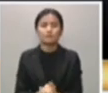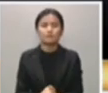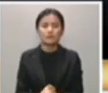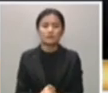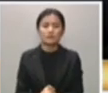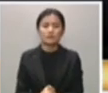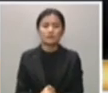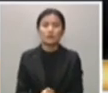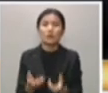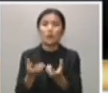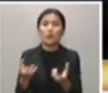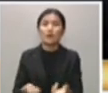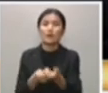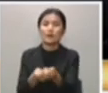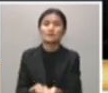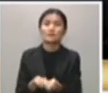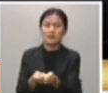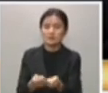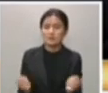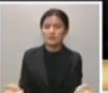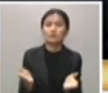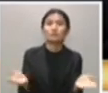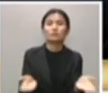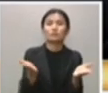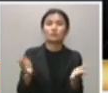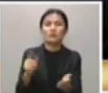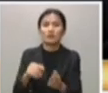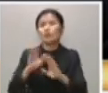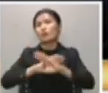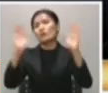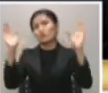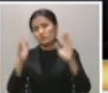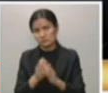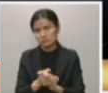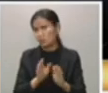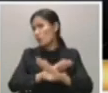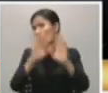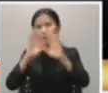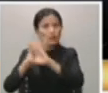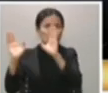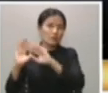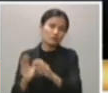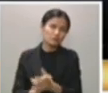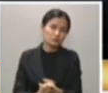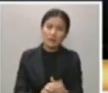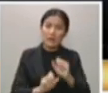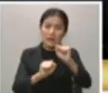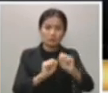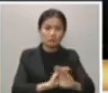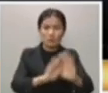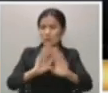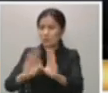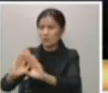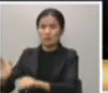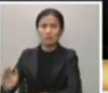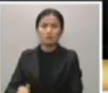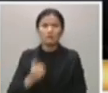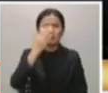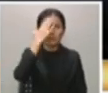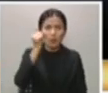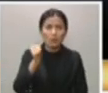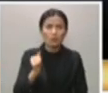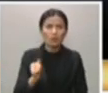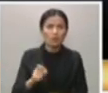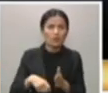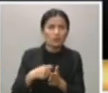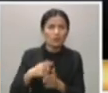สนับสนุนสินค้าการเกษตรเกือบทั้งหมดแบบกระทันหันเลยทั้งนี้ก็เพราะว่าท่านกลัว